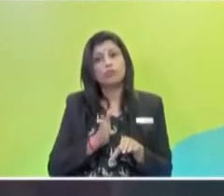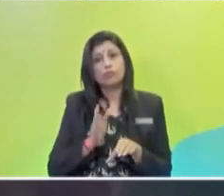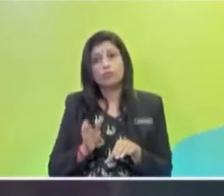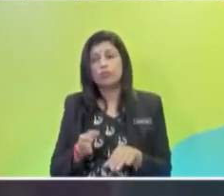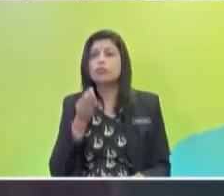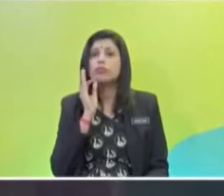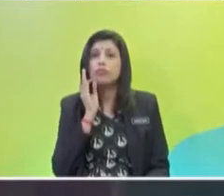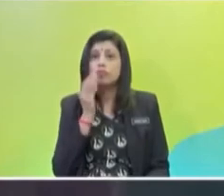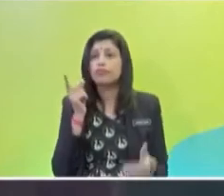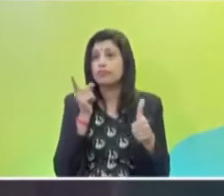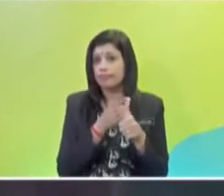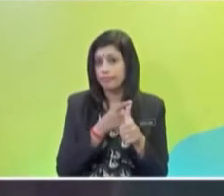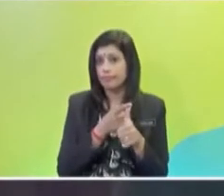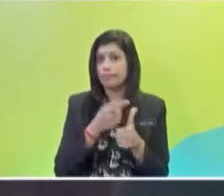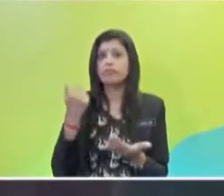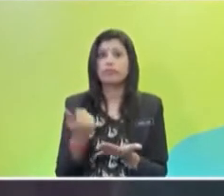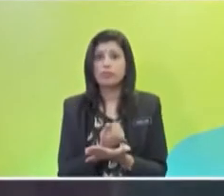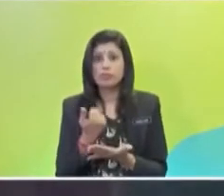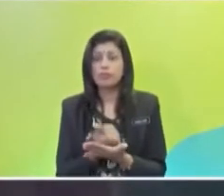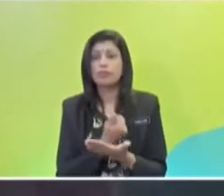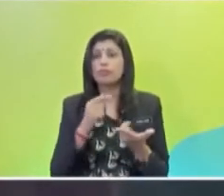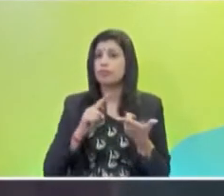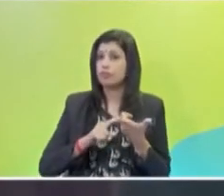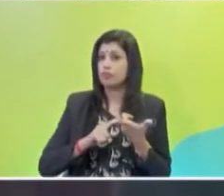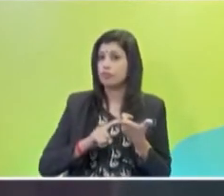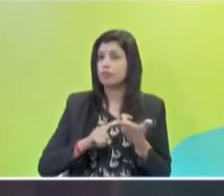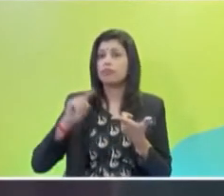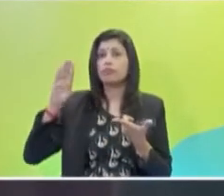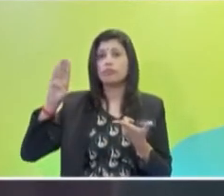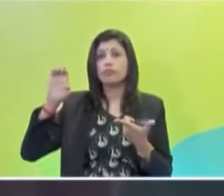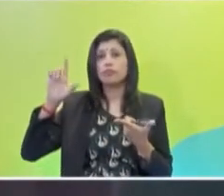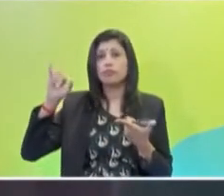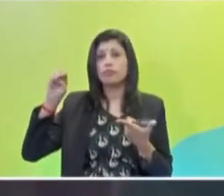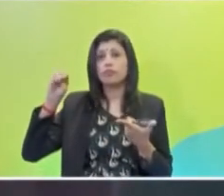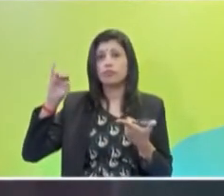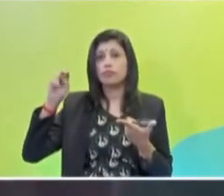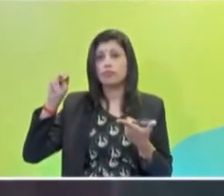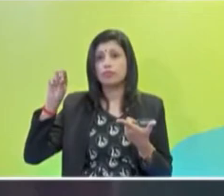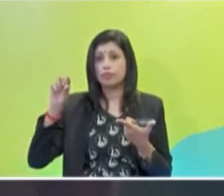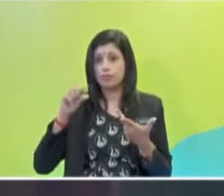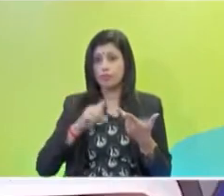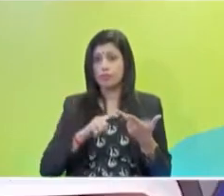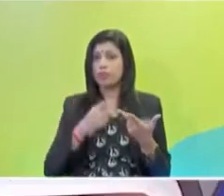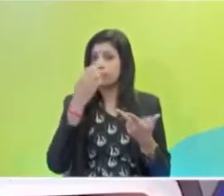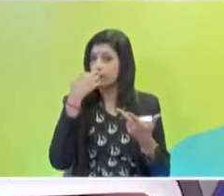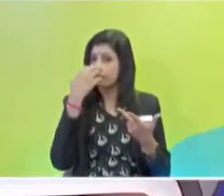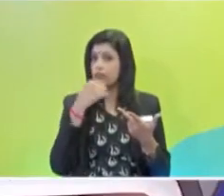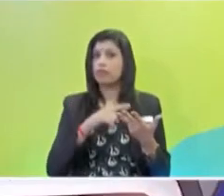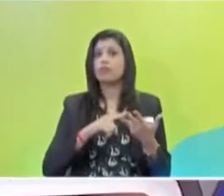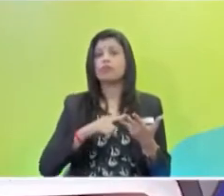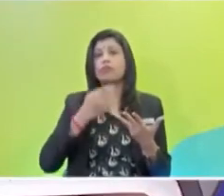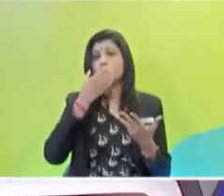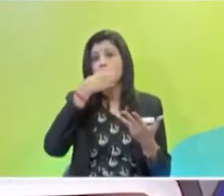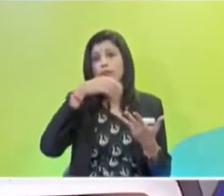Okey, antaranya kita ada buah mangga, kemudian buah belimbing, buah nanas, apple hijau,